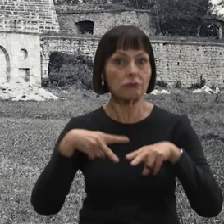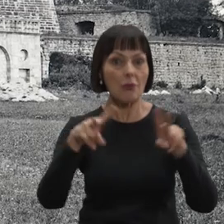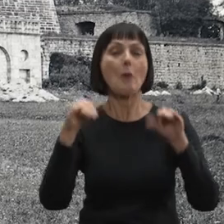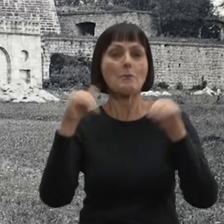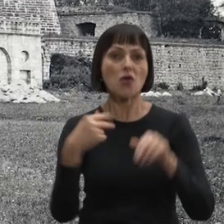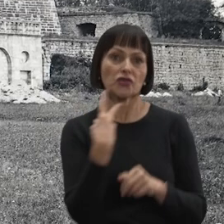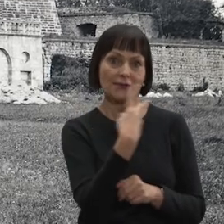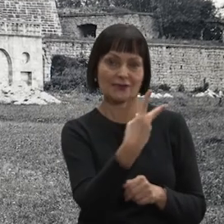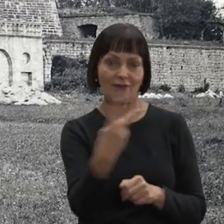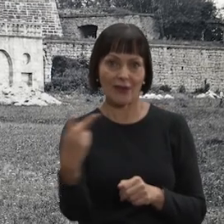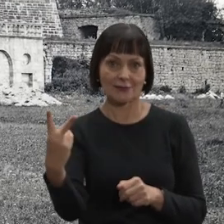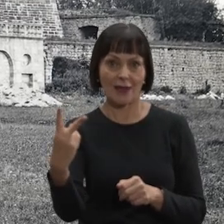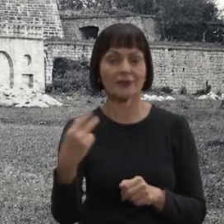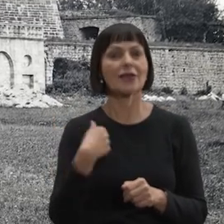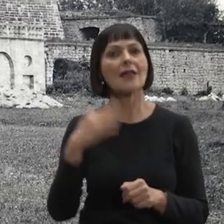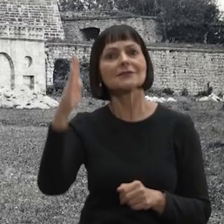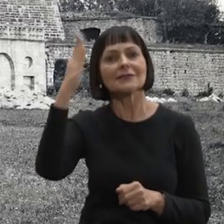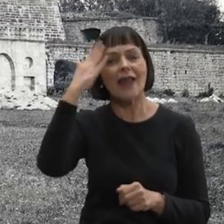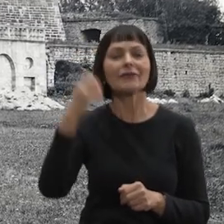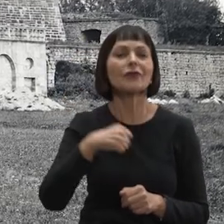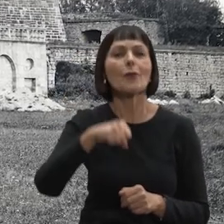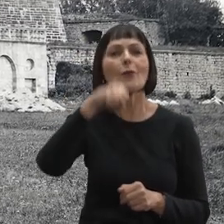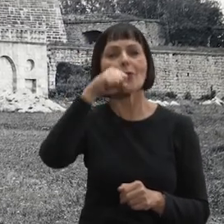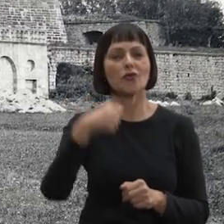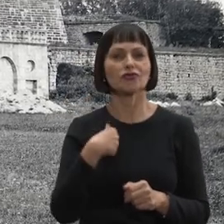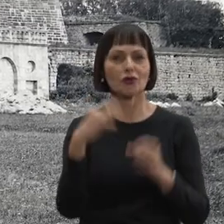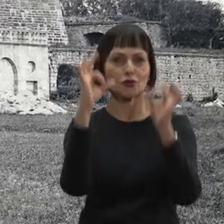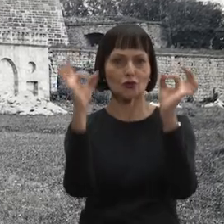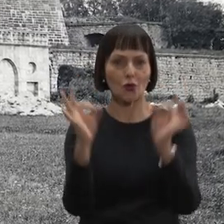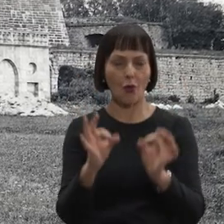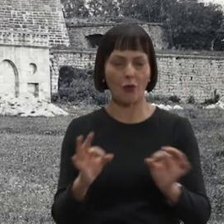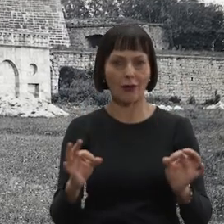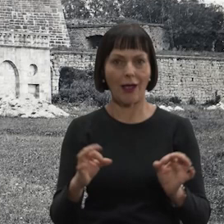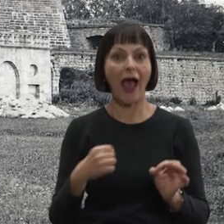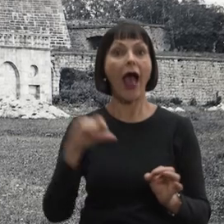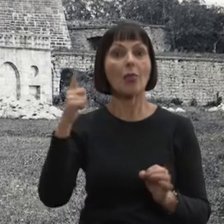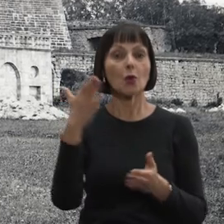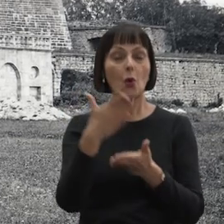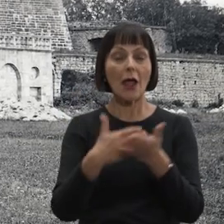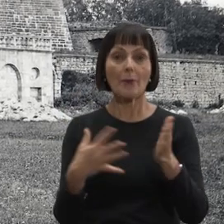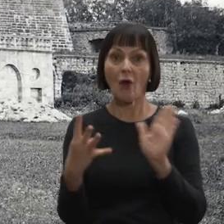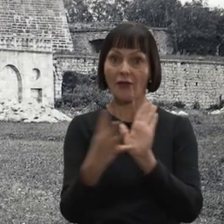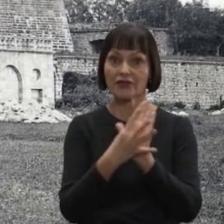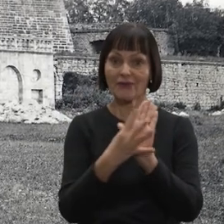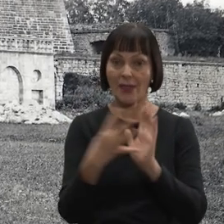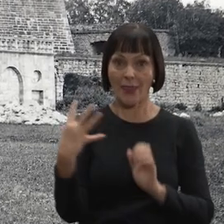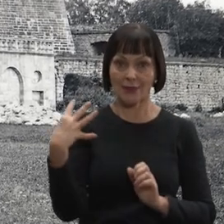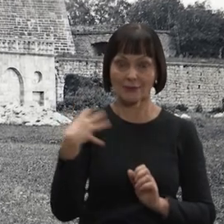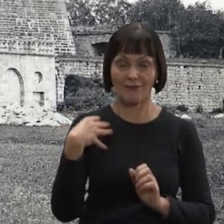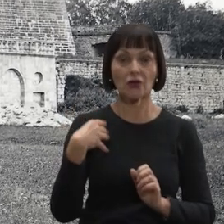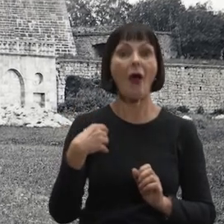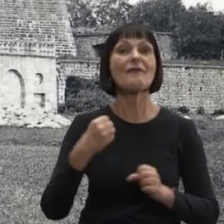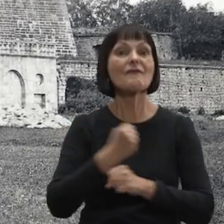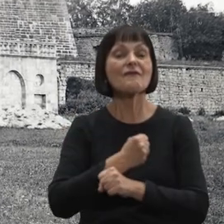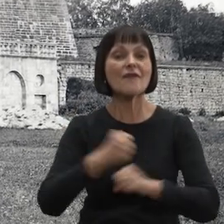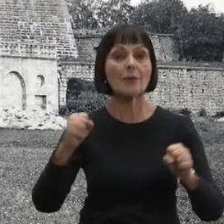udostępniany był dla zwiedzających, znawców i miłośników sztuki. Od drugiej połowy XIX stulecia do